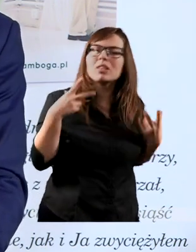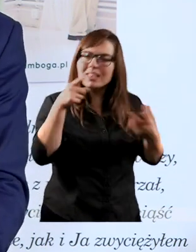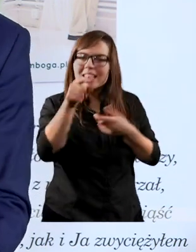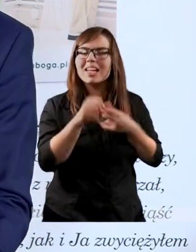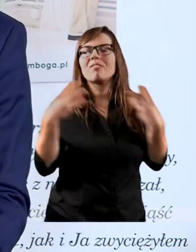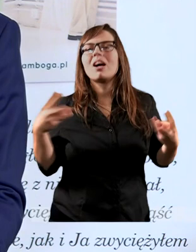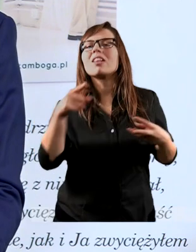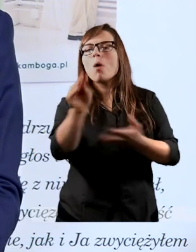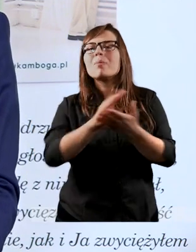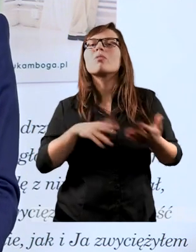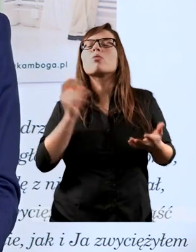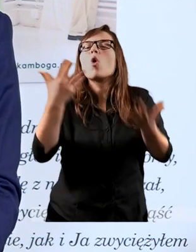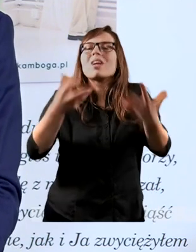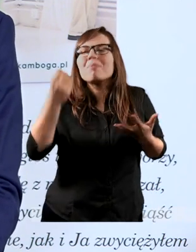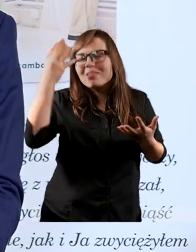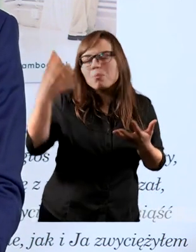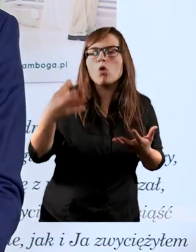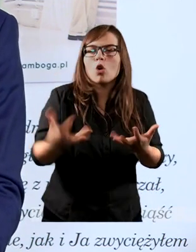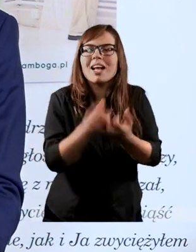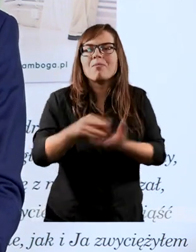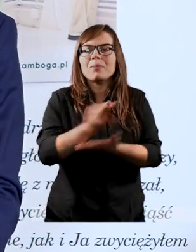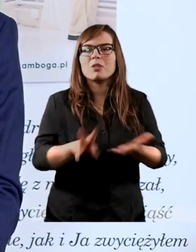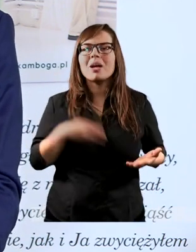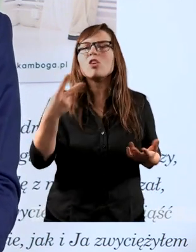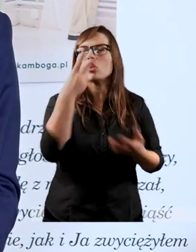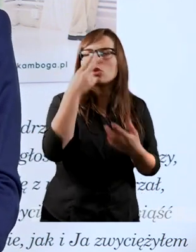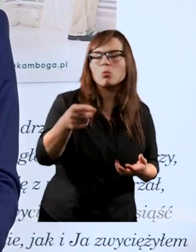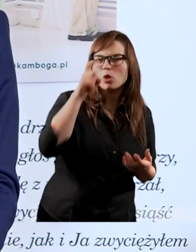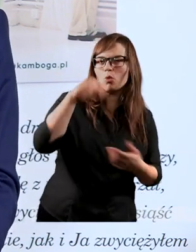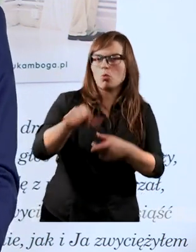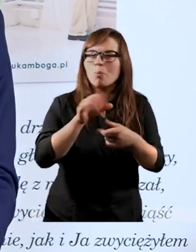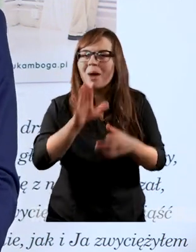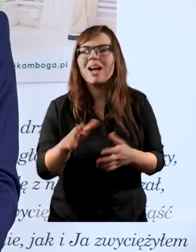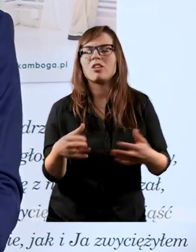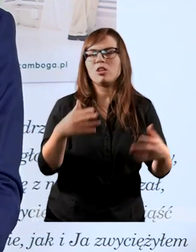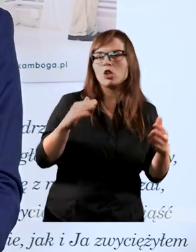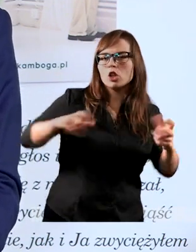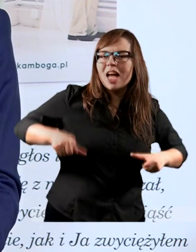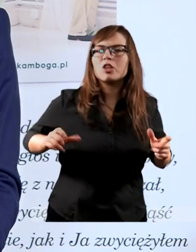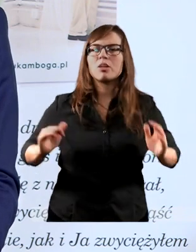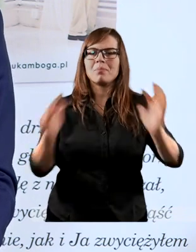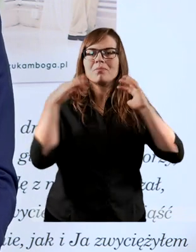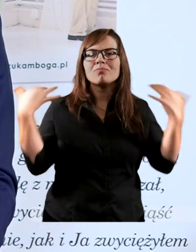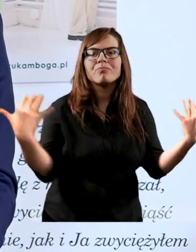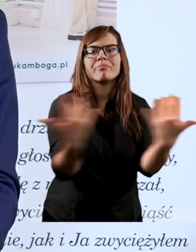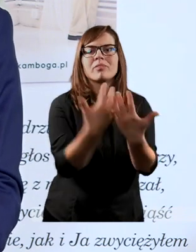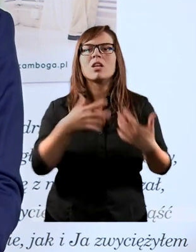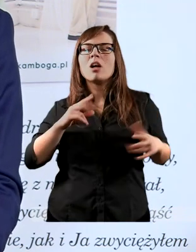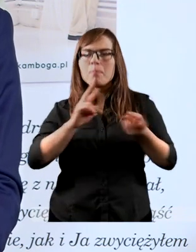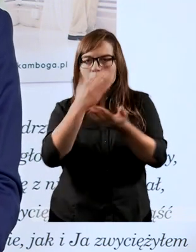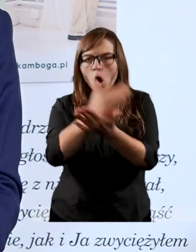przy Piśmie Świętym i tam chcemy znaleźć mądrości, to zobacz, człowieku, dzisiaj jesteśmy, nie? Dzisiaj sobie siedzimy, jest